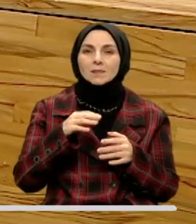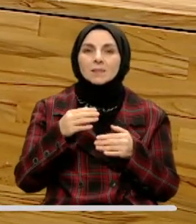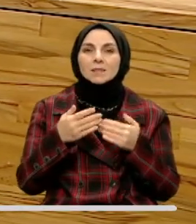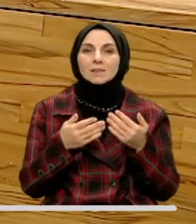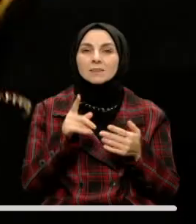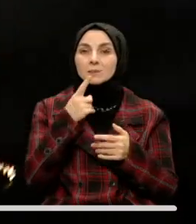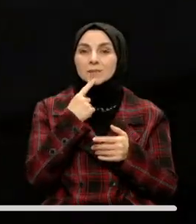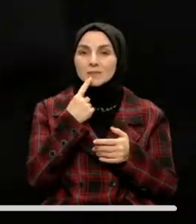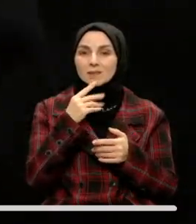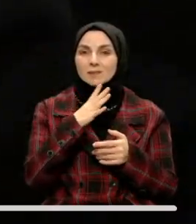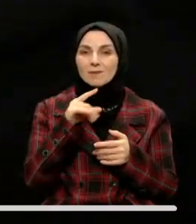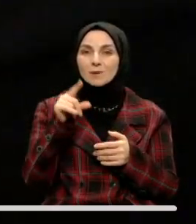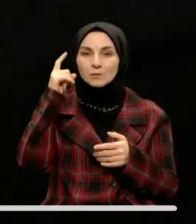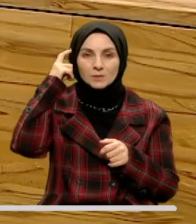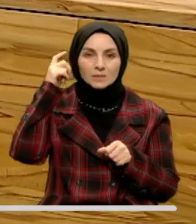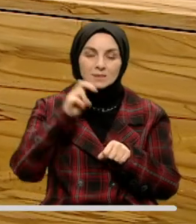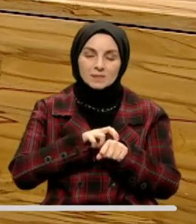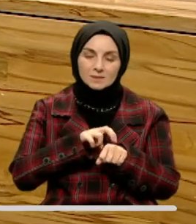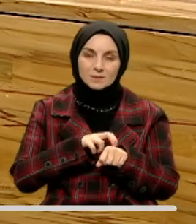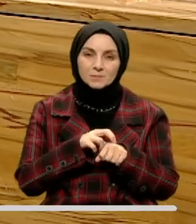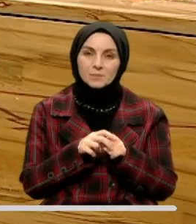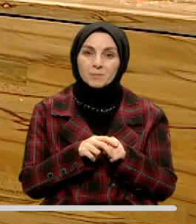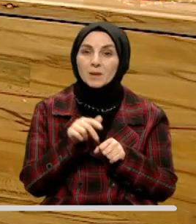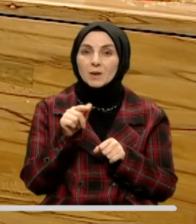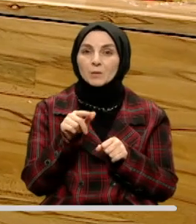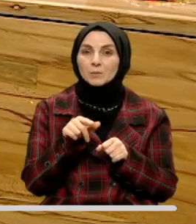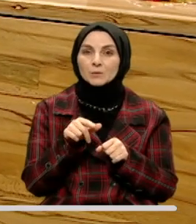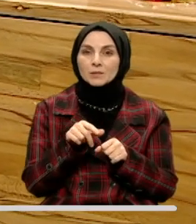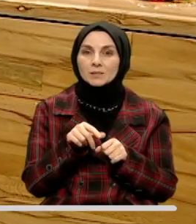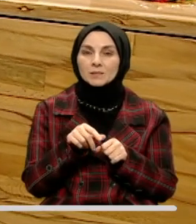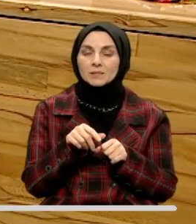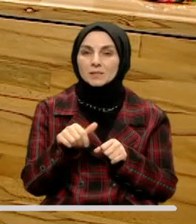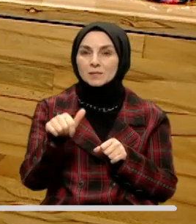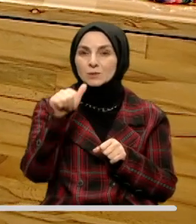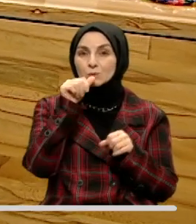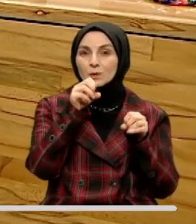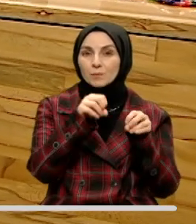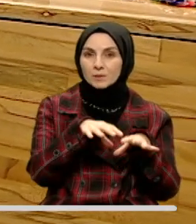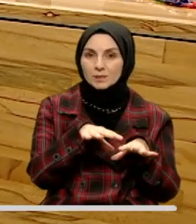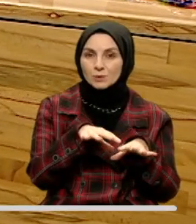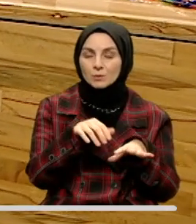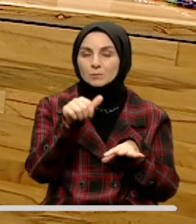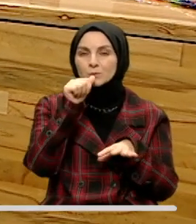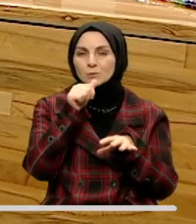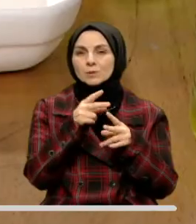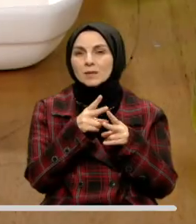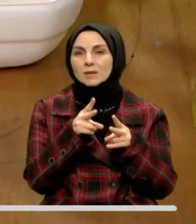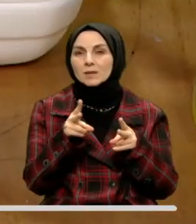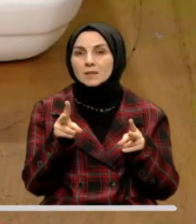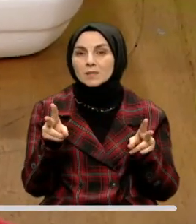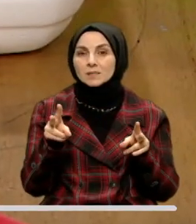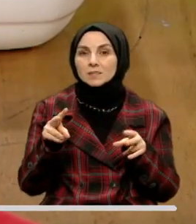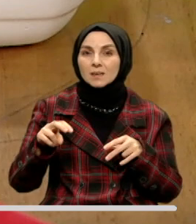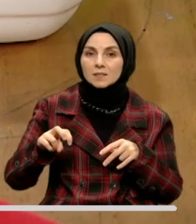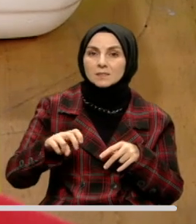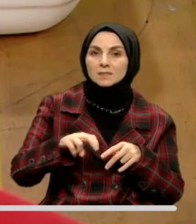Erzurum bölgesini falan yapar. Da lezzetli olur. Şimdi bunları tatlı suya bırakıyorum. Suda açılan tırtıllar. Aa.